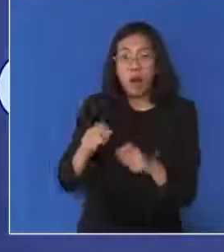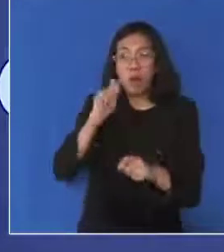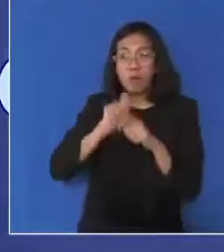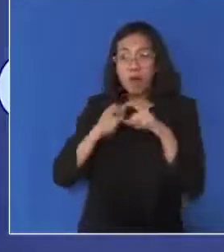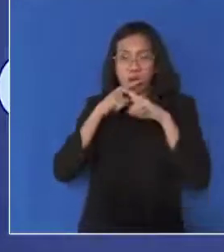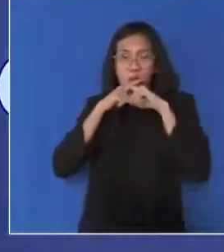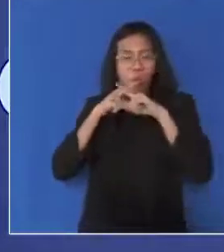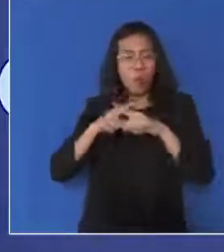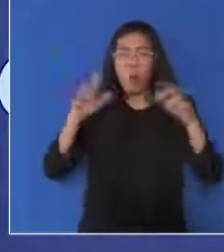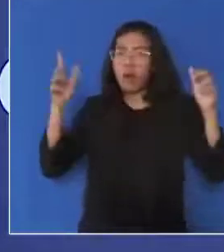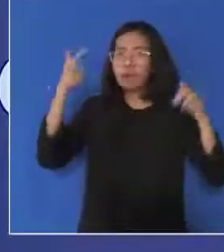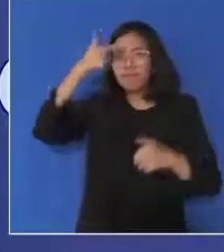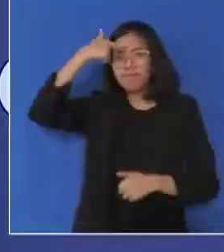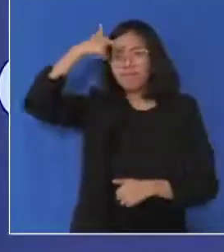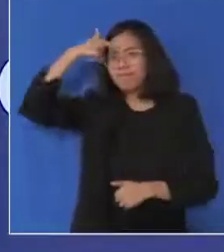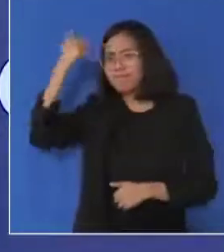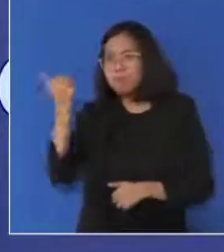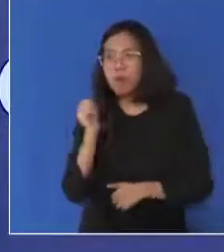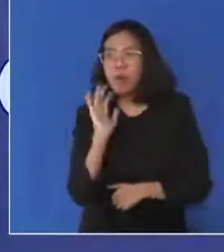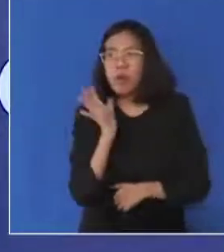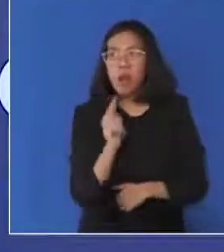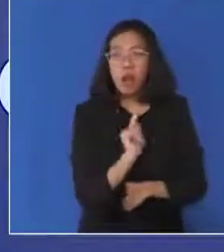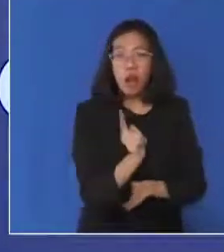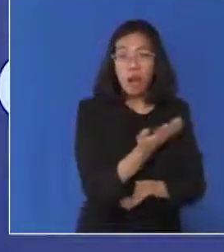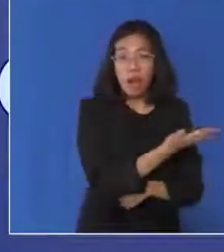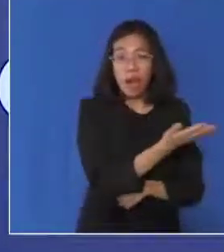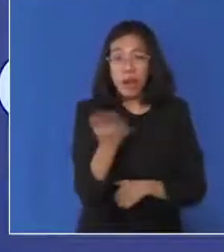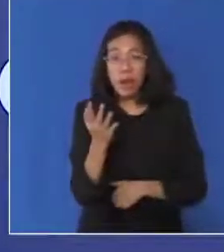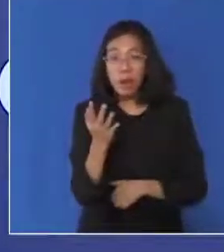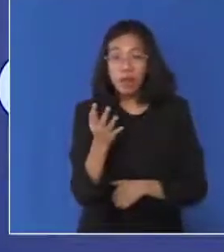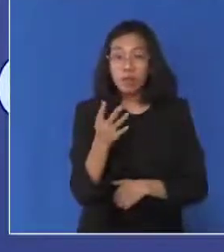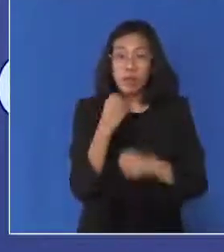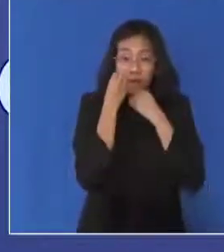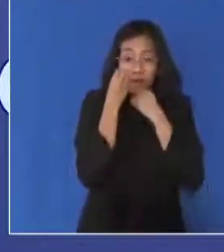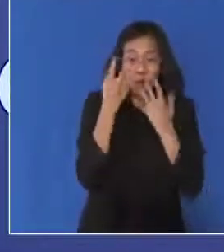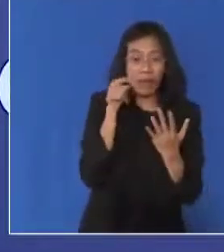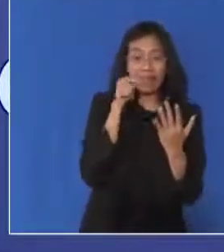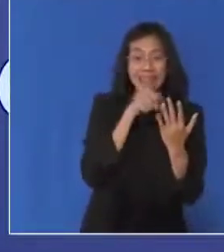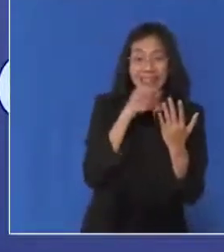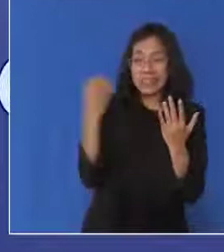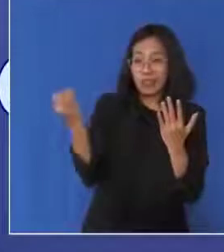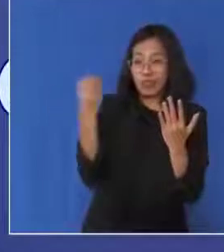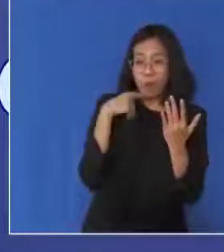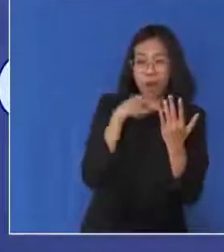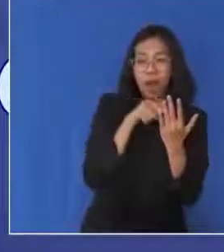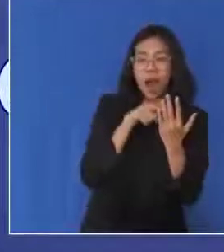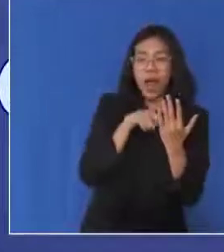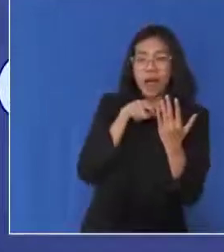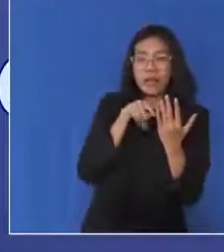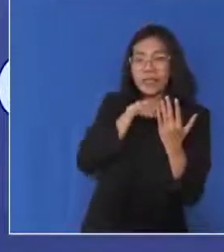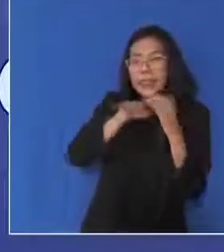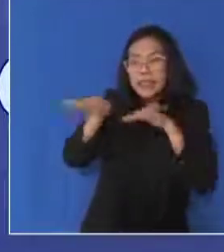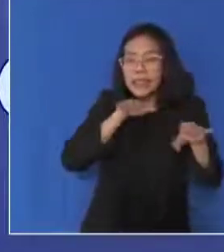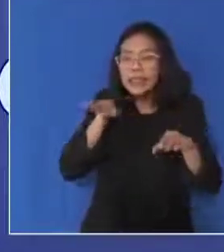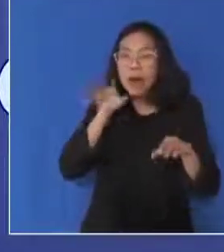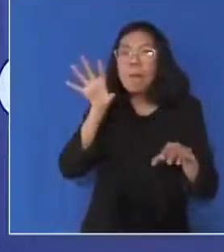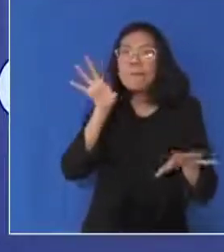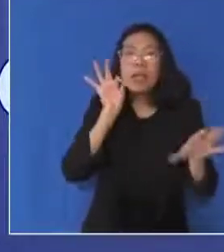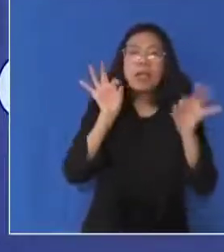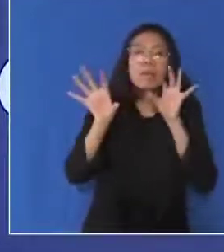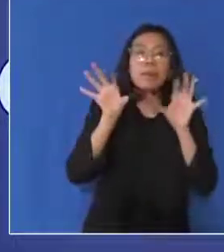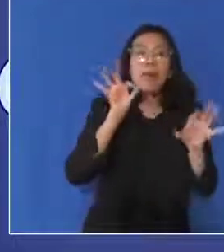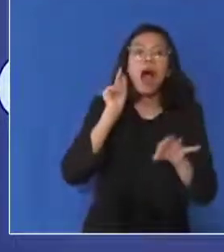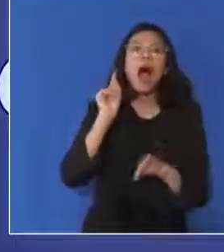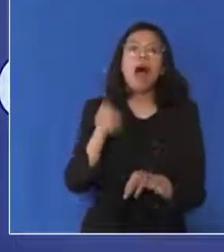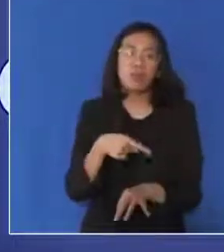canggih makanya kalau kita mau menjadi penyaring sebelum kita menyebarkan para influencer kita harus lebih canggih